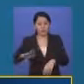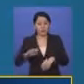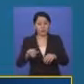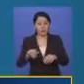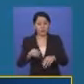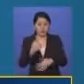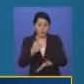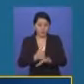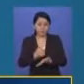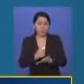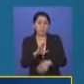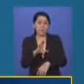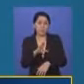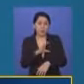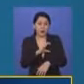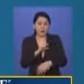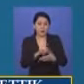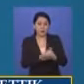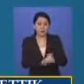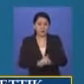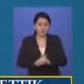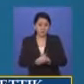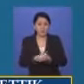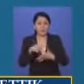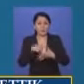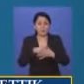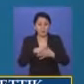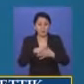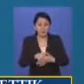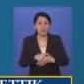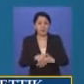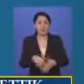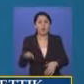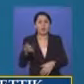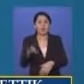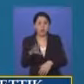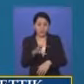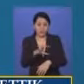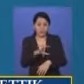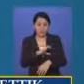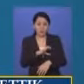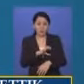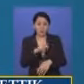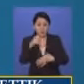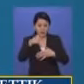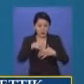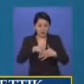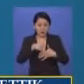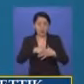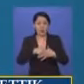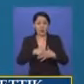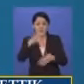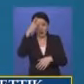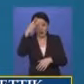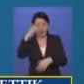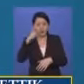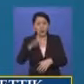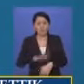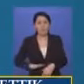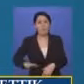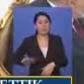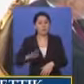діңгегі, дербестігіміздің берік негізі. Тарихи бай, тамыры терең қазақ елі үшін